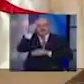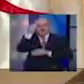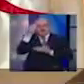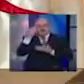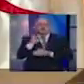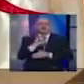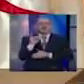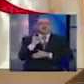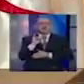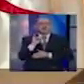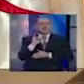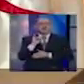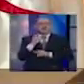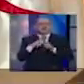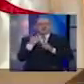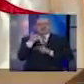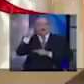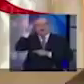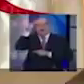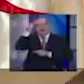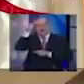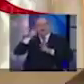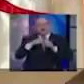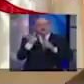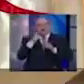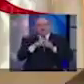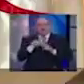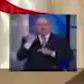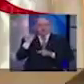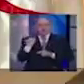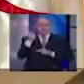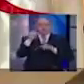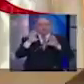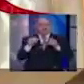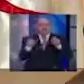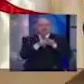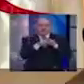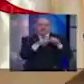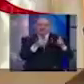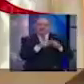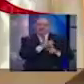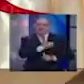scène internationale par rapport aux questions des processus électoraux dans les pays du monde entier.